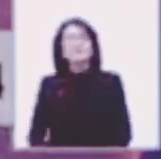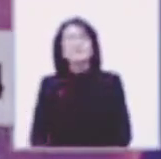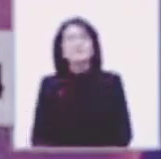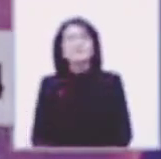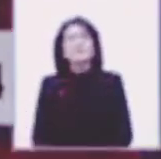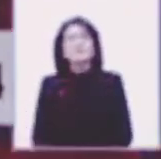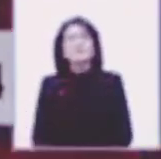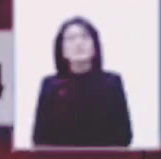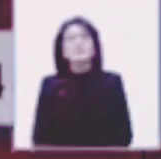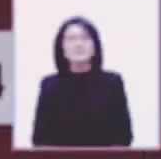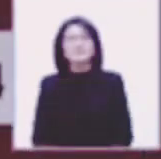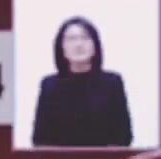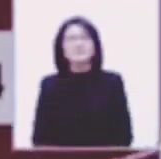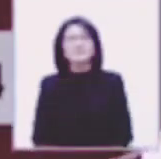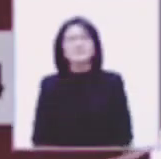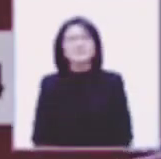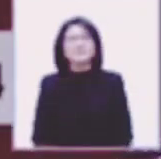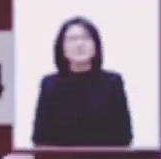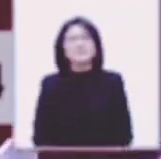silakan.